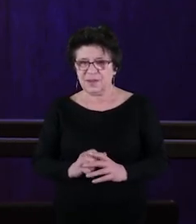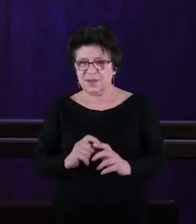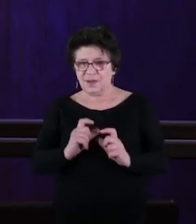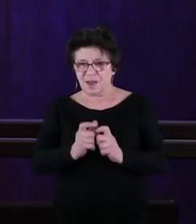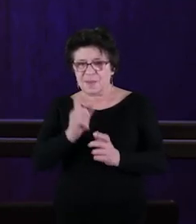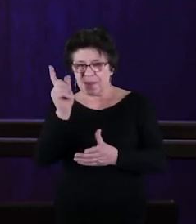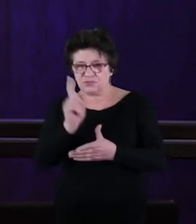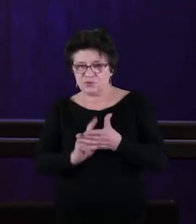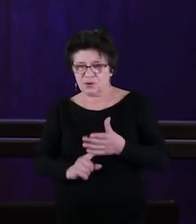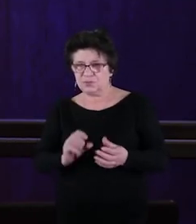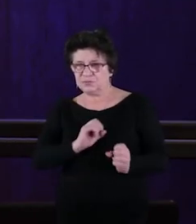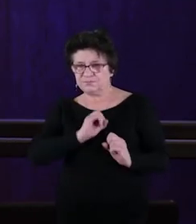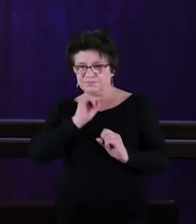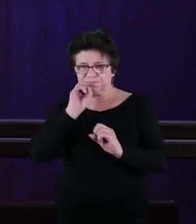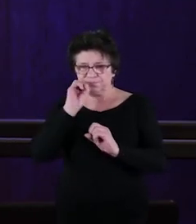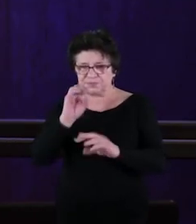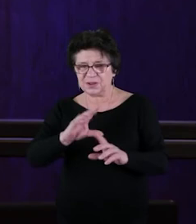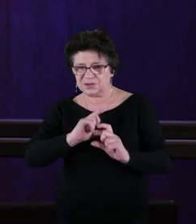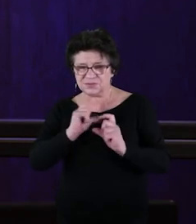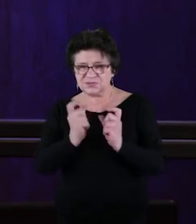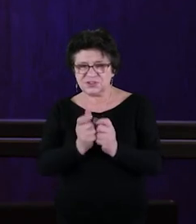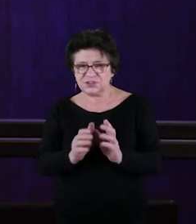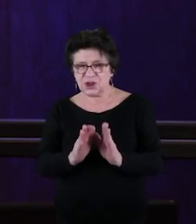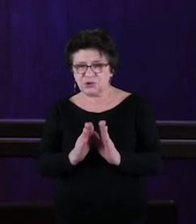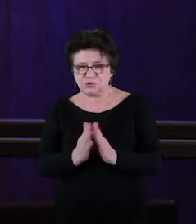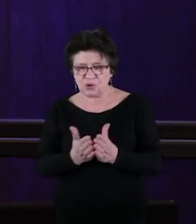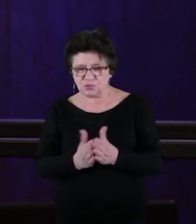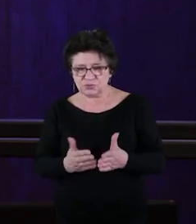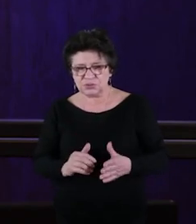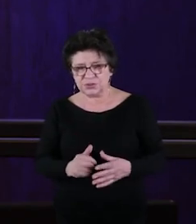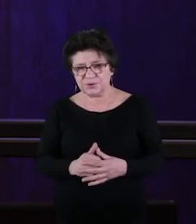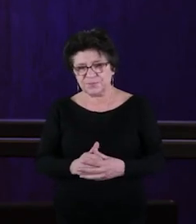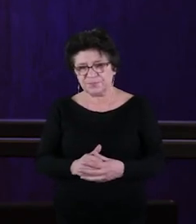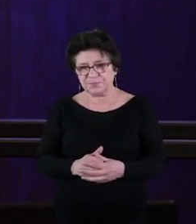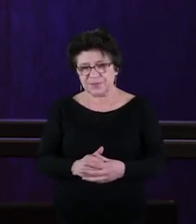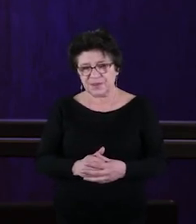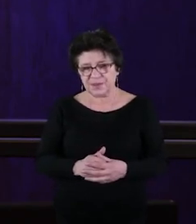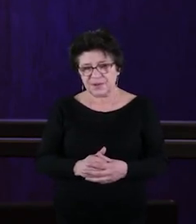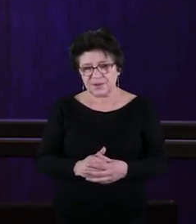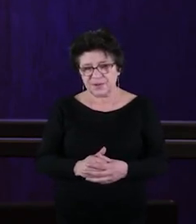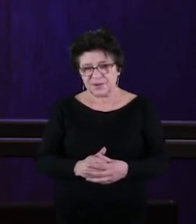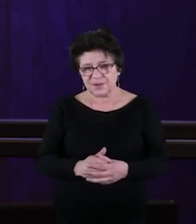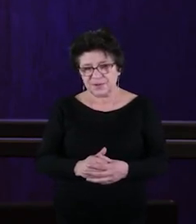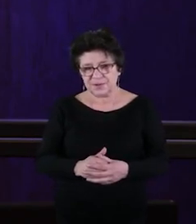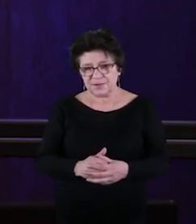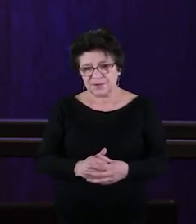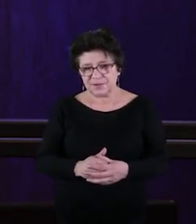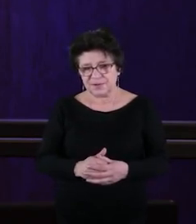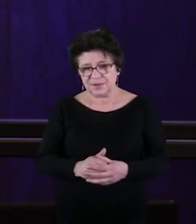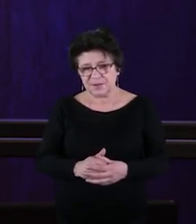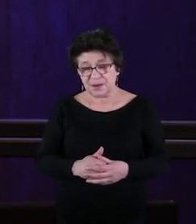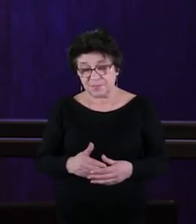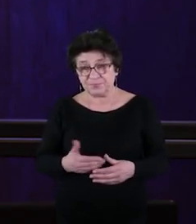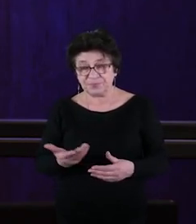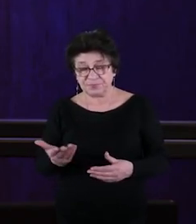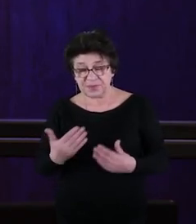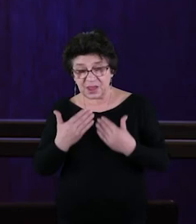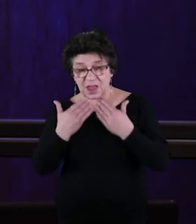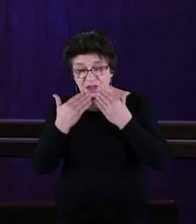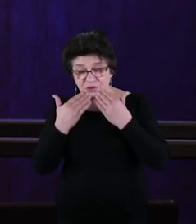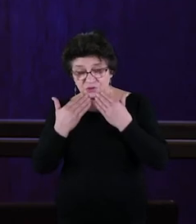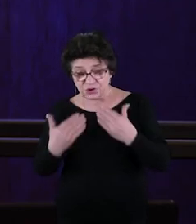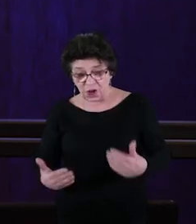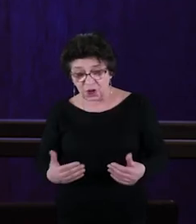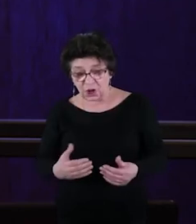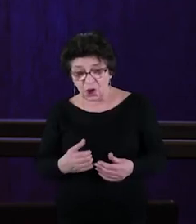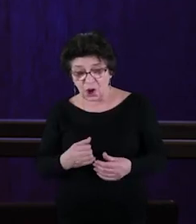wywieźli na Śląsk i tutaj jak Śląsk i dzięki robotnikom